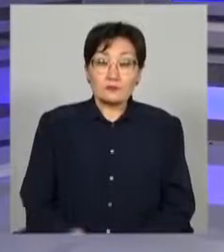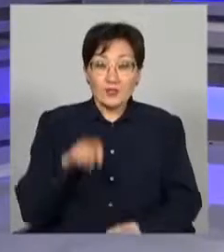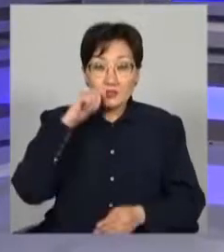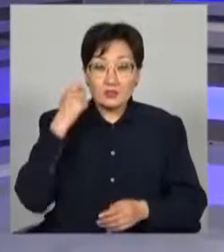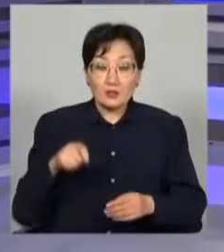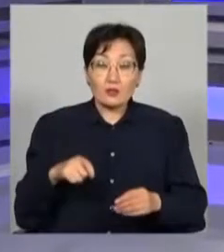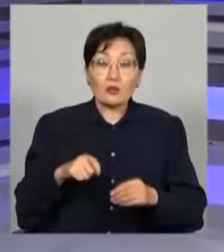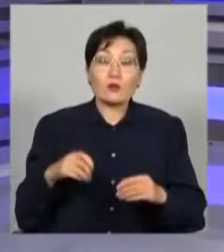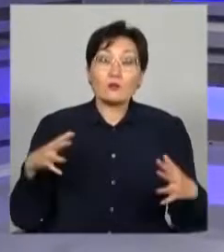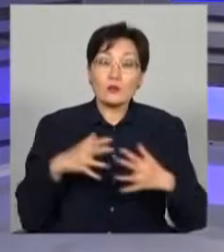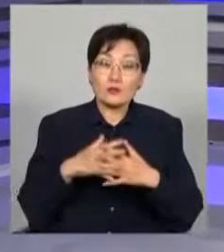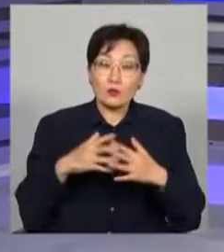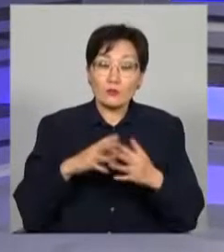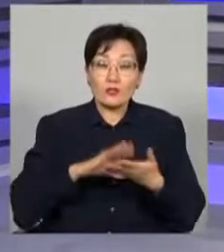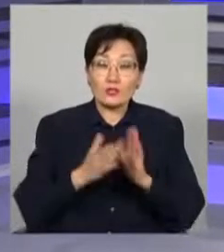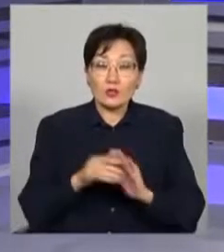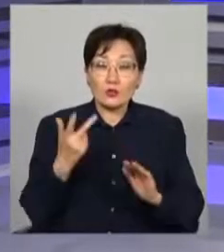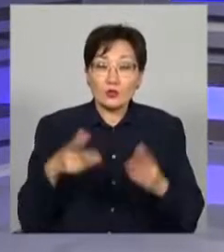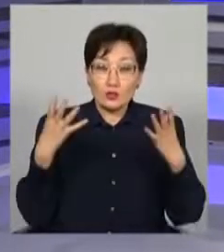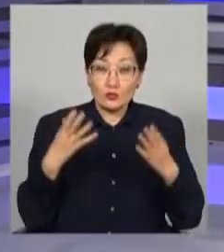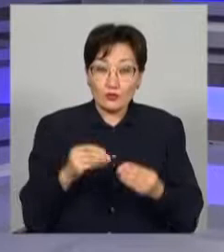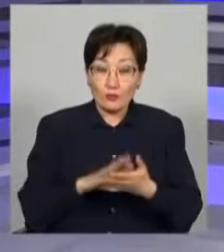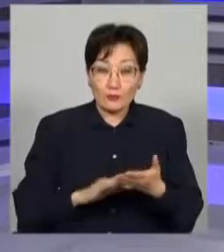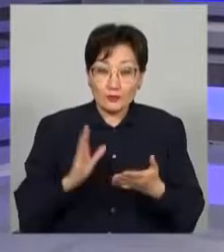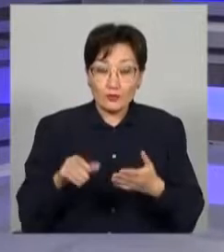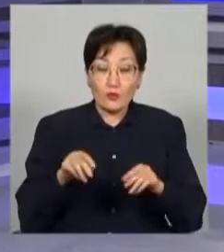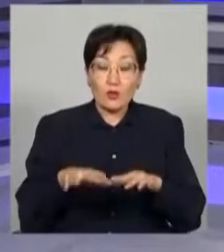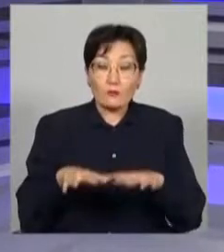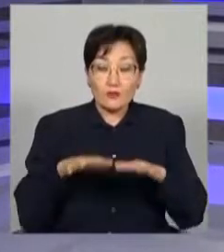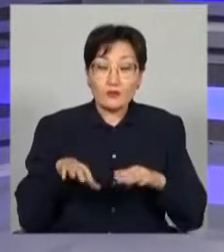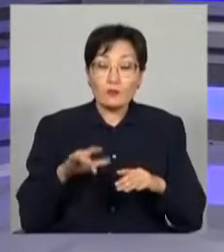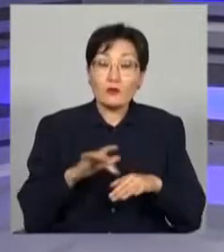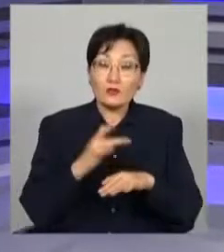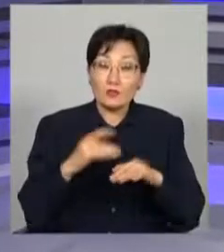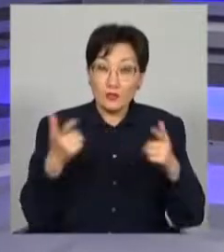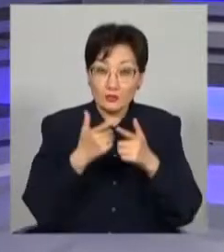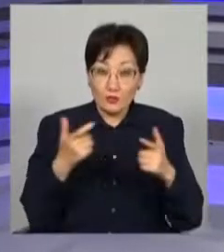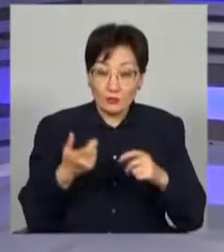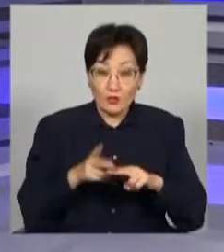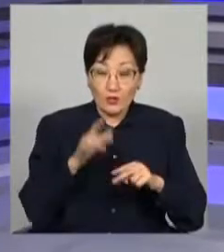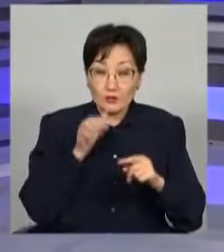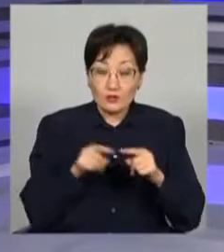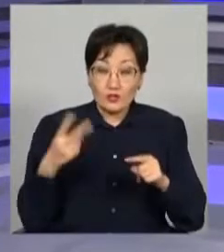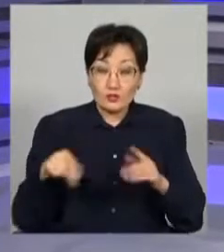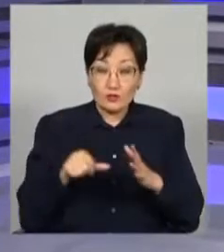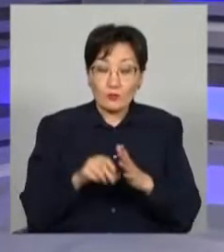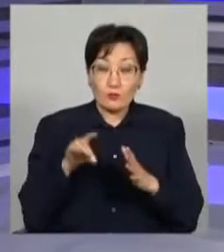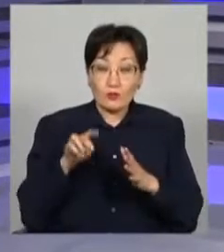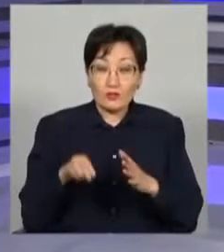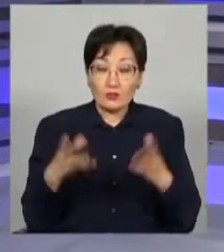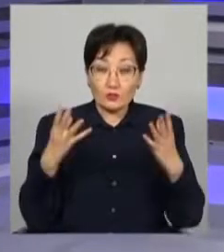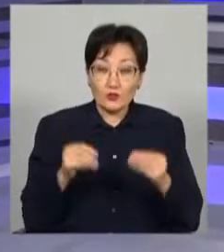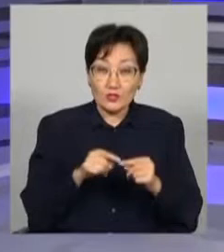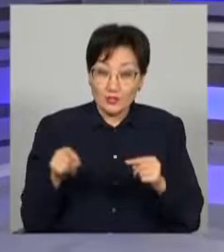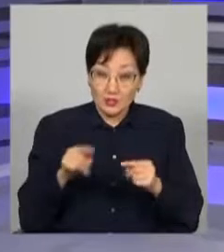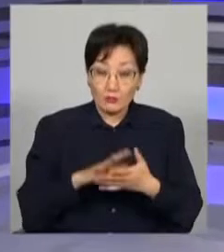Украинада соғыс жағдайы тағы 30 күнге ұзартылады. Бұл туралы Украин парламентінің баспасөз қызметі мәлімдеді. Бұған дейін бұл мерзім 26 наурызға дейін созылған